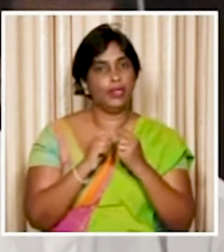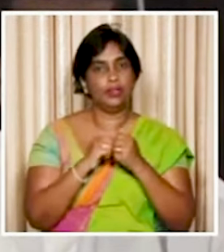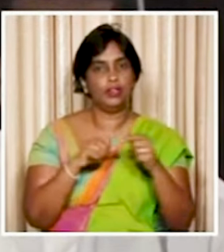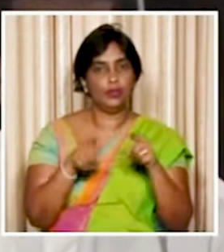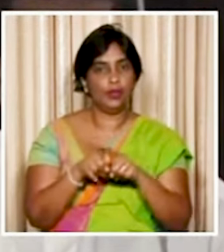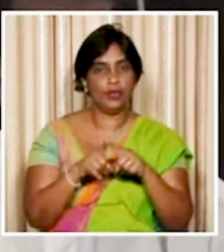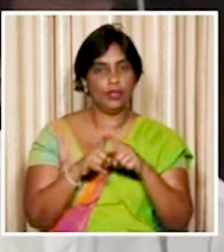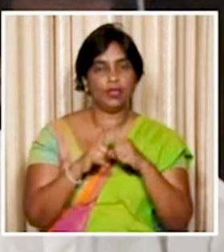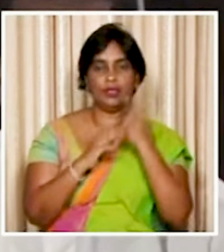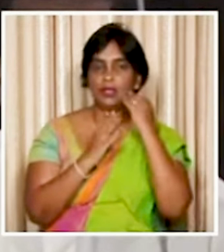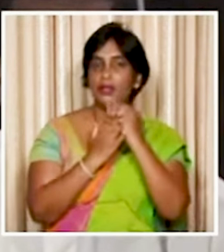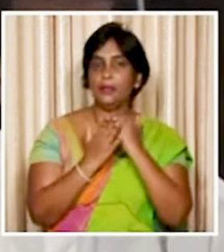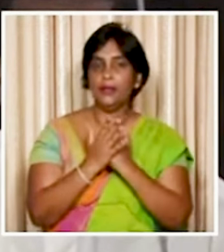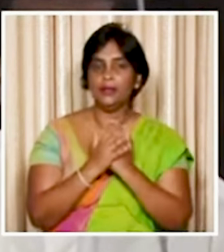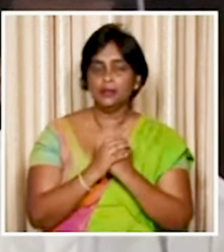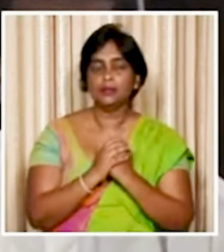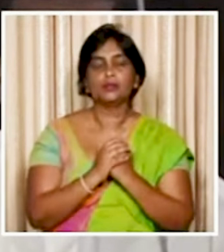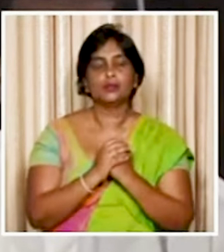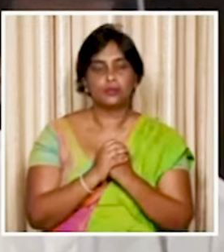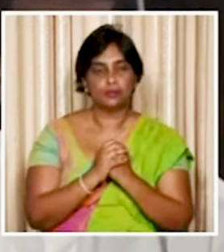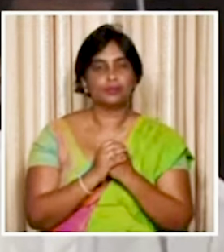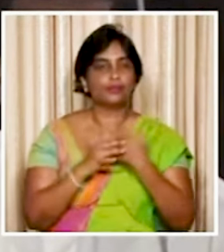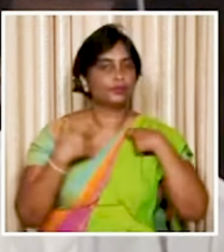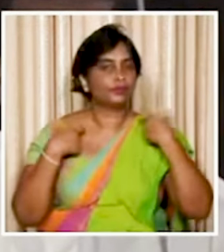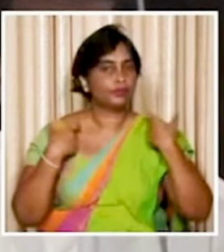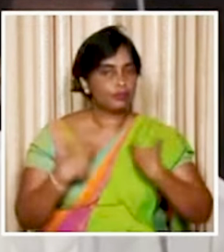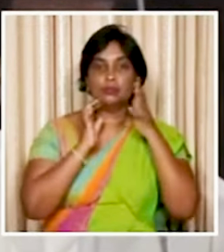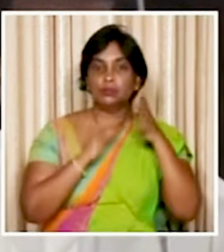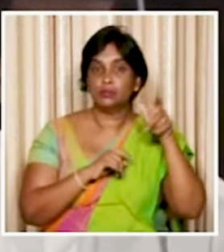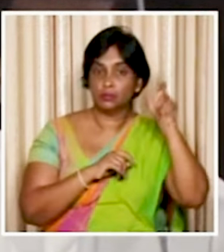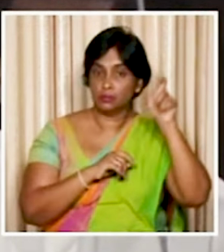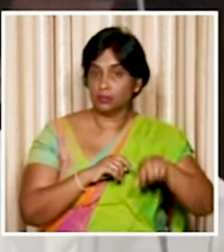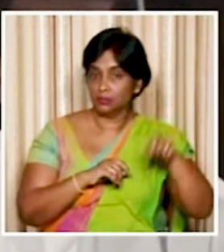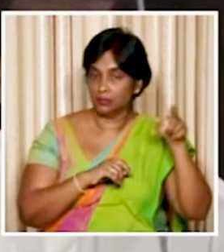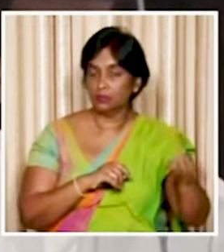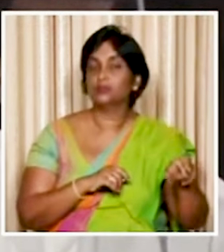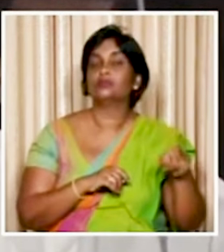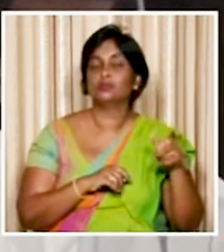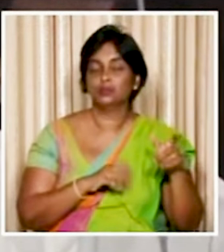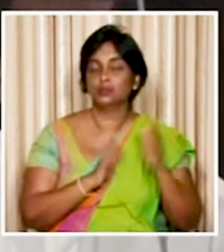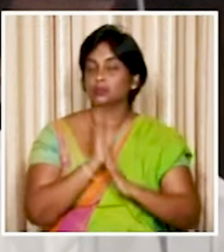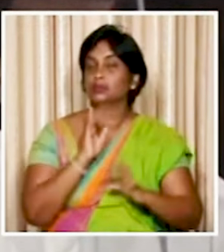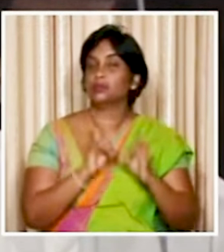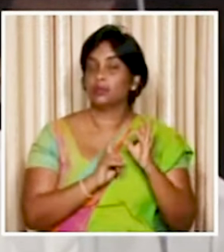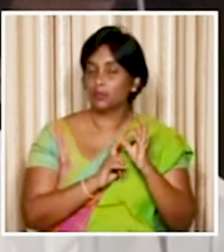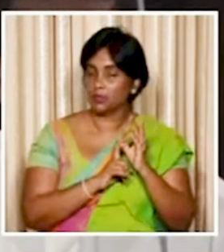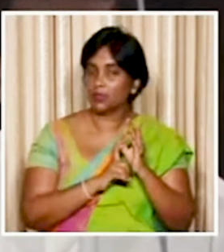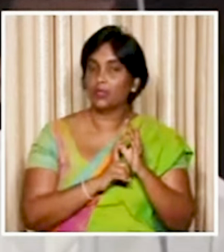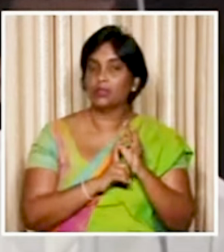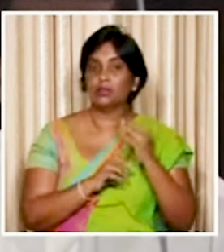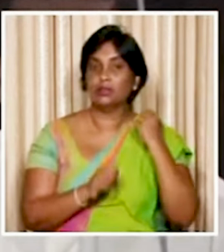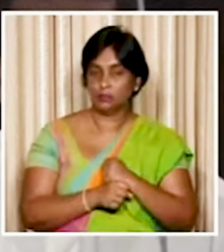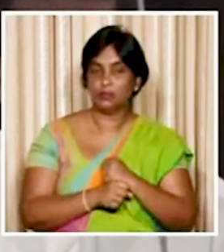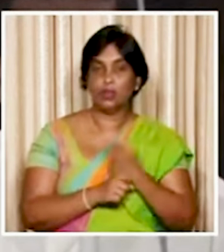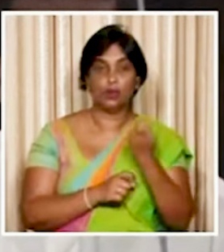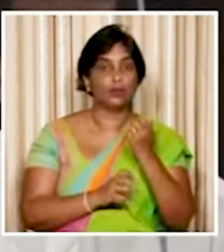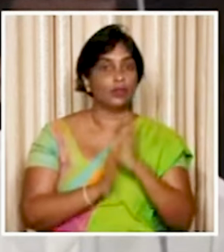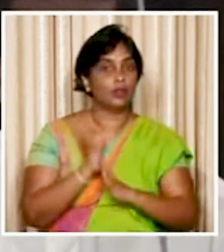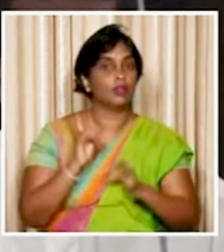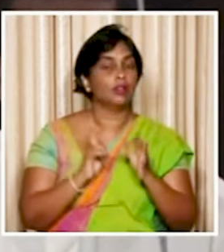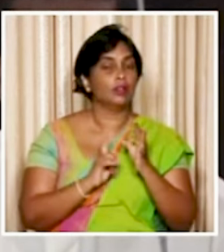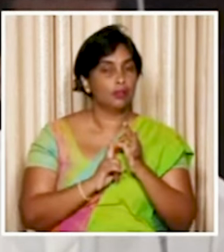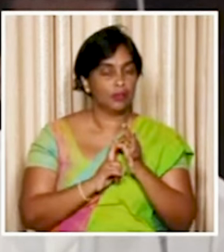நிதியமைச்சர்கள் மஹிந்த ராஜபக்ச, பசில் ராஜபக்ச, முன்னாள் நிதி ராஜாங்க அமைச்சர் நிவால் கப்ரல்